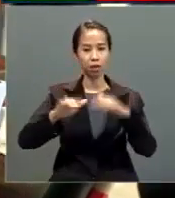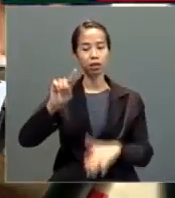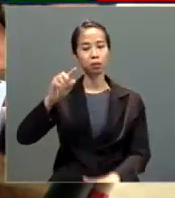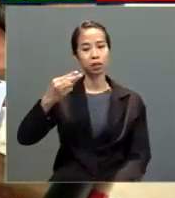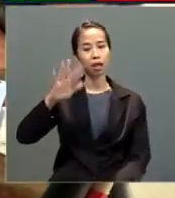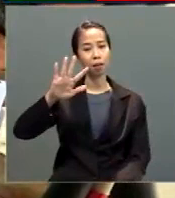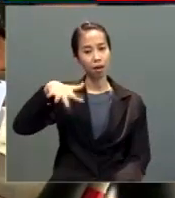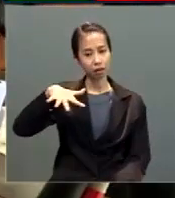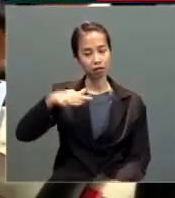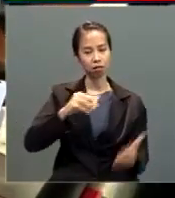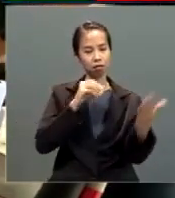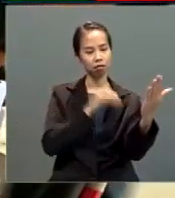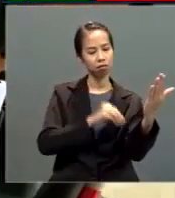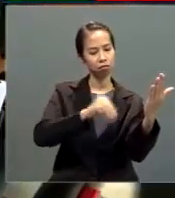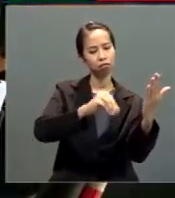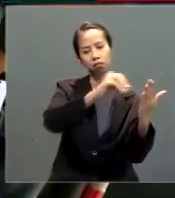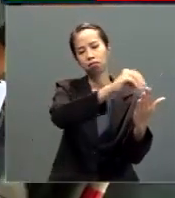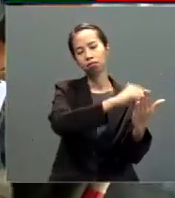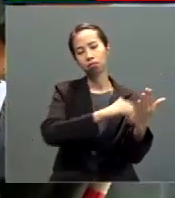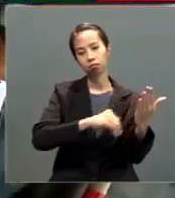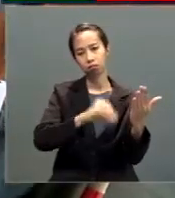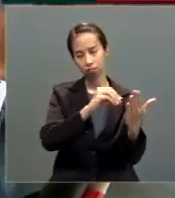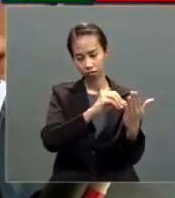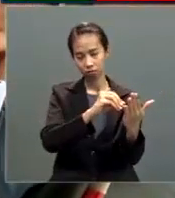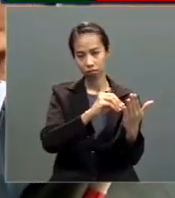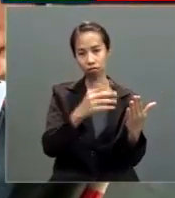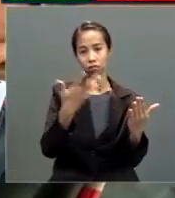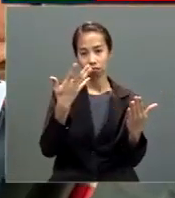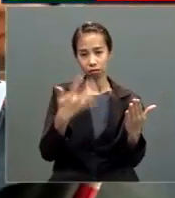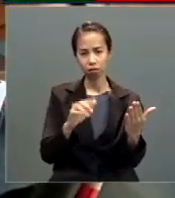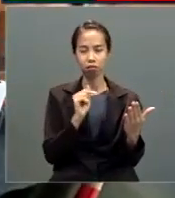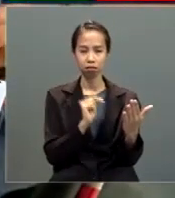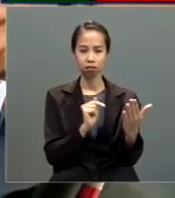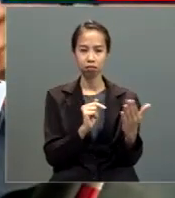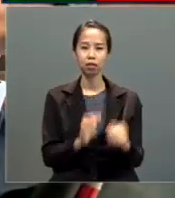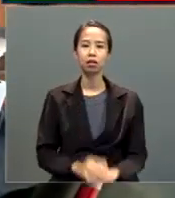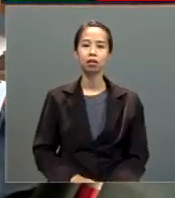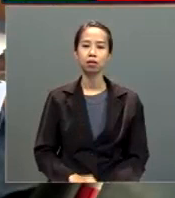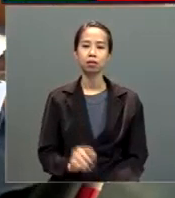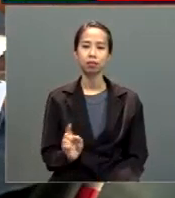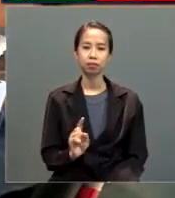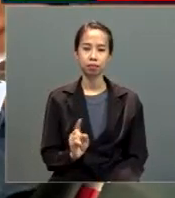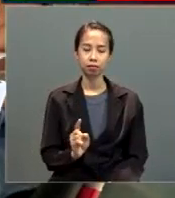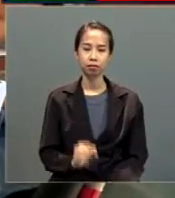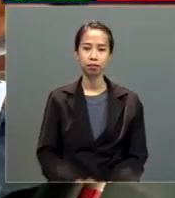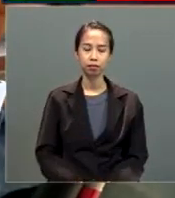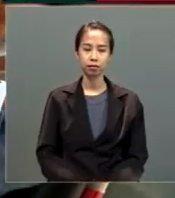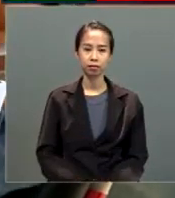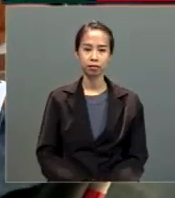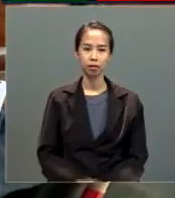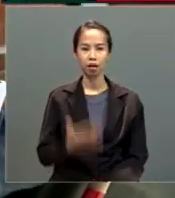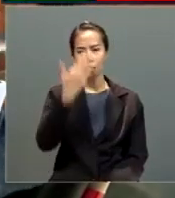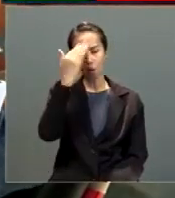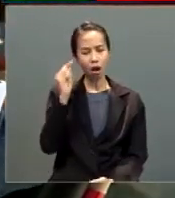ล้วซึ่งกระจายตัวอยู่ทั่วประเทศนะครับเพราะฉะนั้นคนเหล่านี้ก็อย่างที่เรียนว่าเป็นคนที่เข้าถึงสิ่